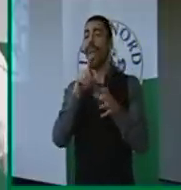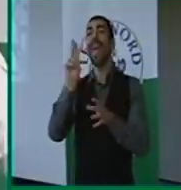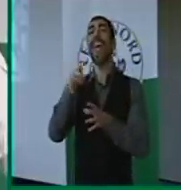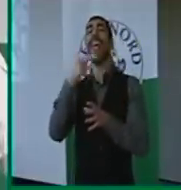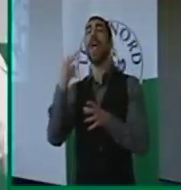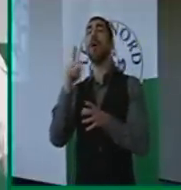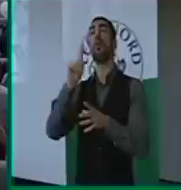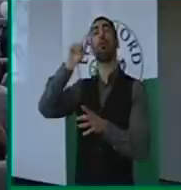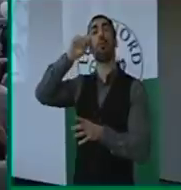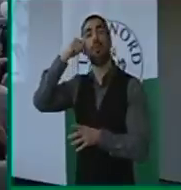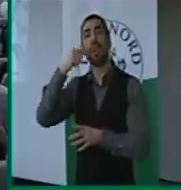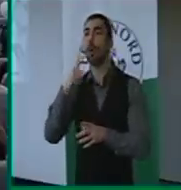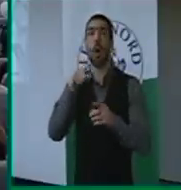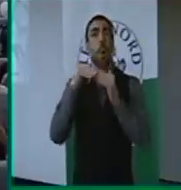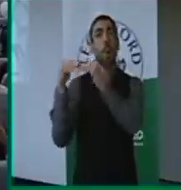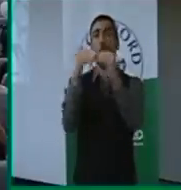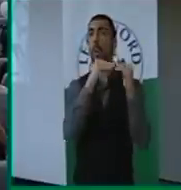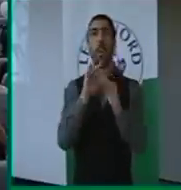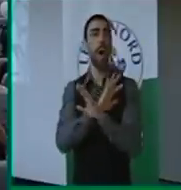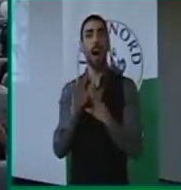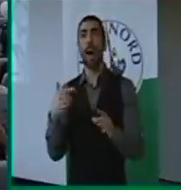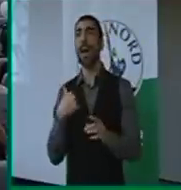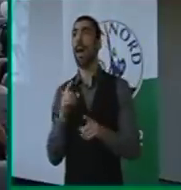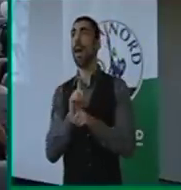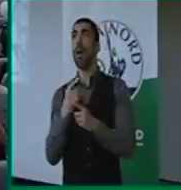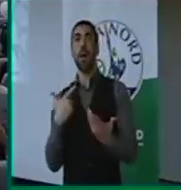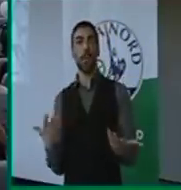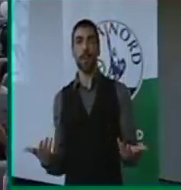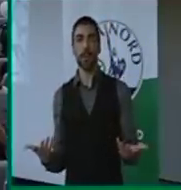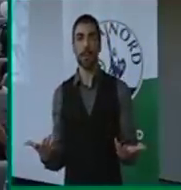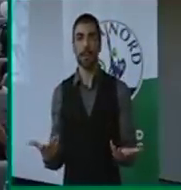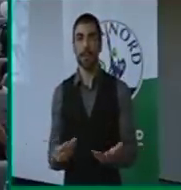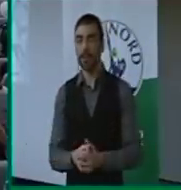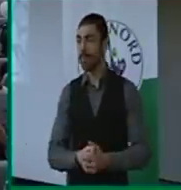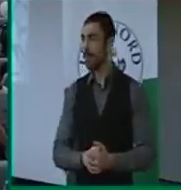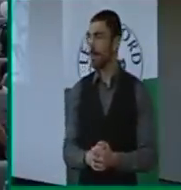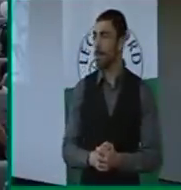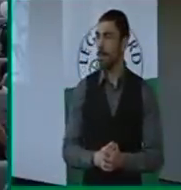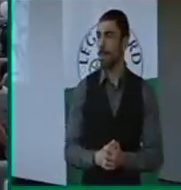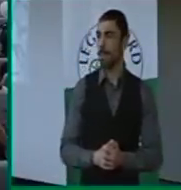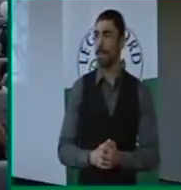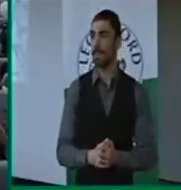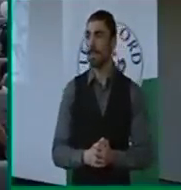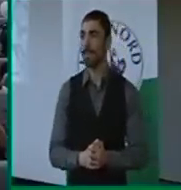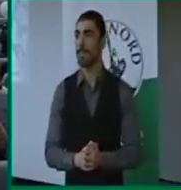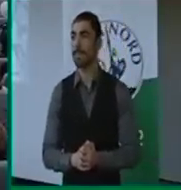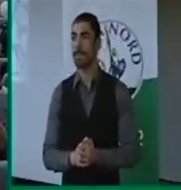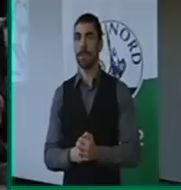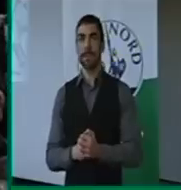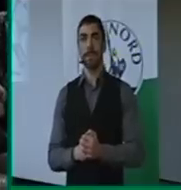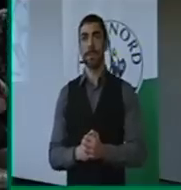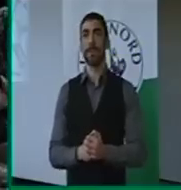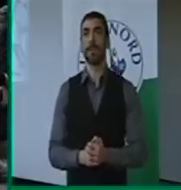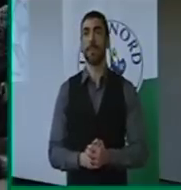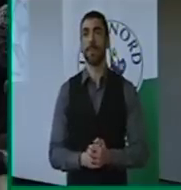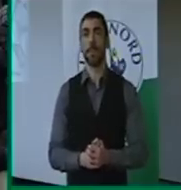alla stessa maniera non abbiamo niente da aspettarci da queste persone Dobbiamo essere noi il megafono di